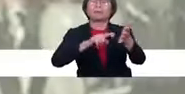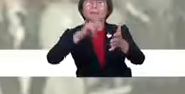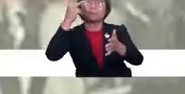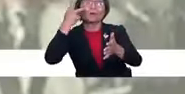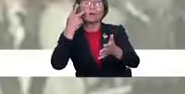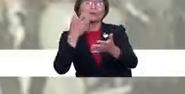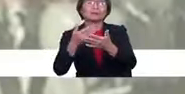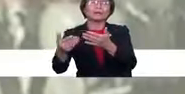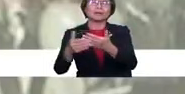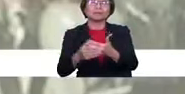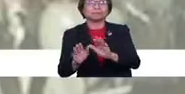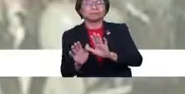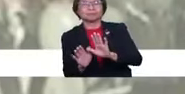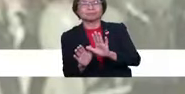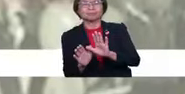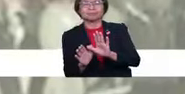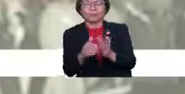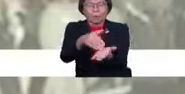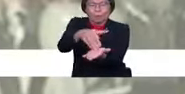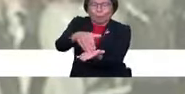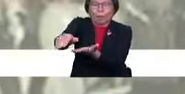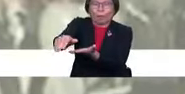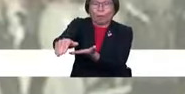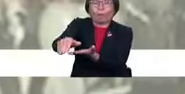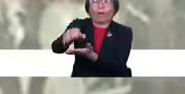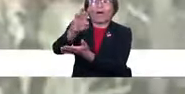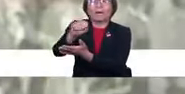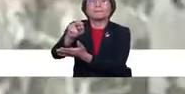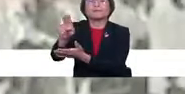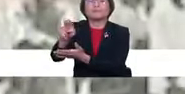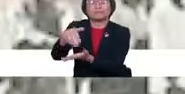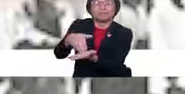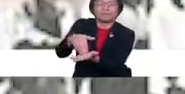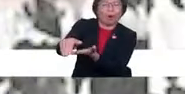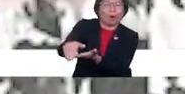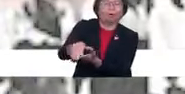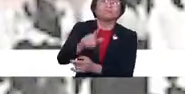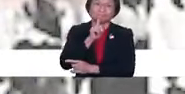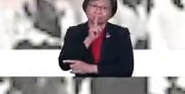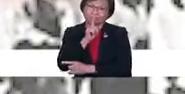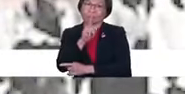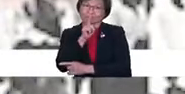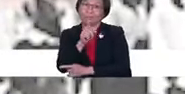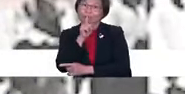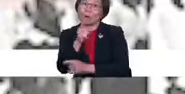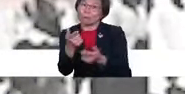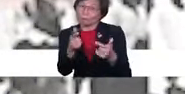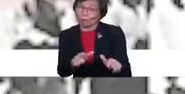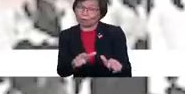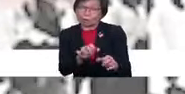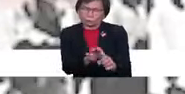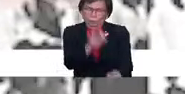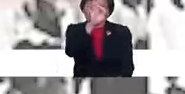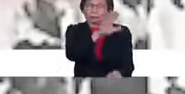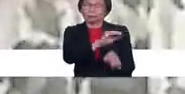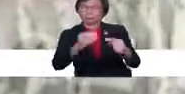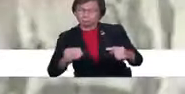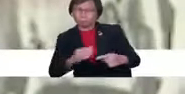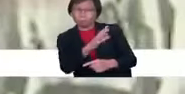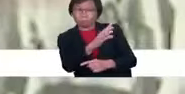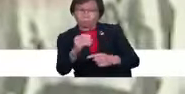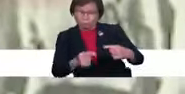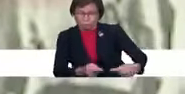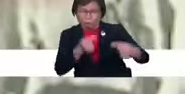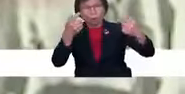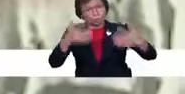dalam menolak gagasan melayani unit sinilah sebenarnya semangat dan perjuangan yang